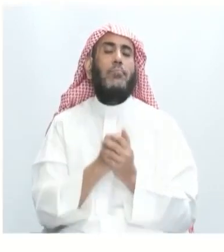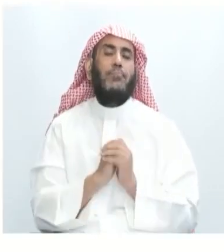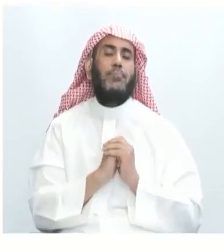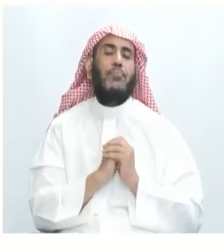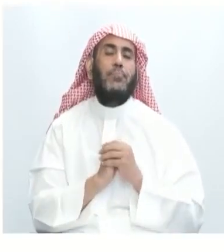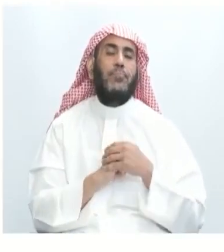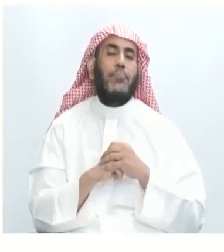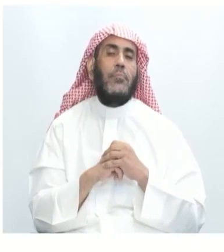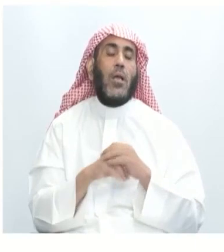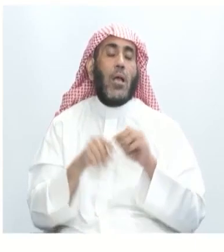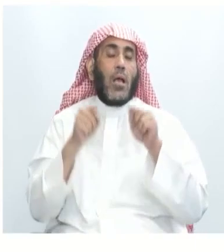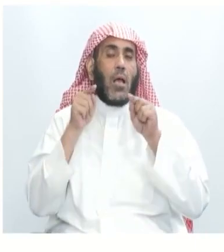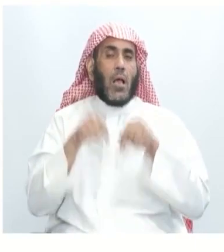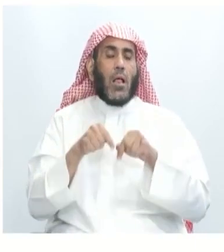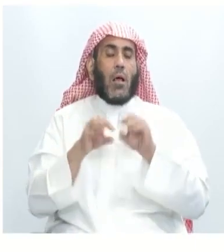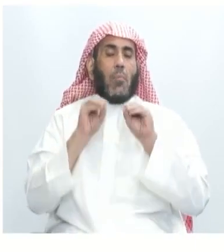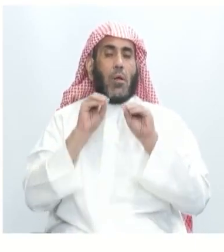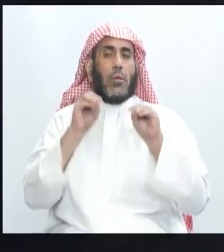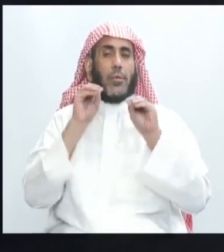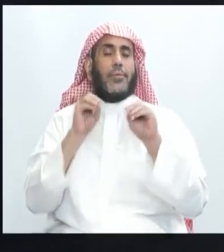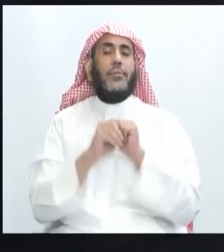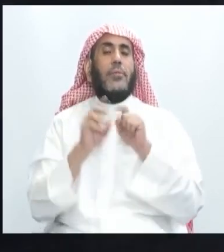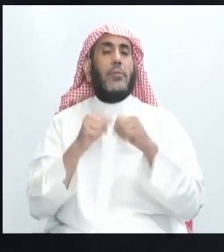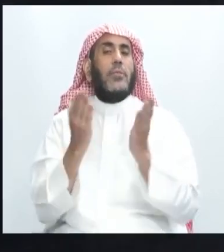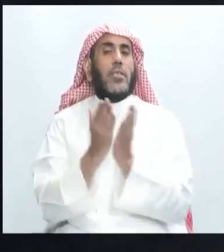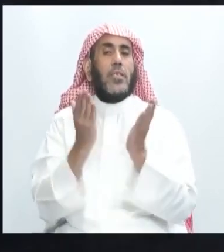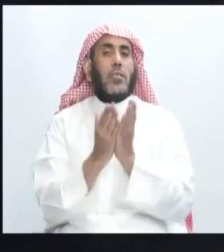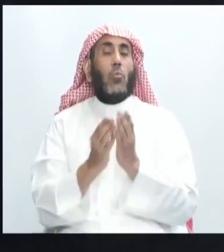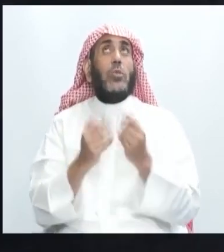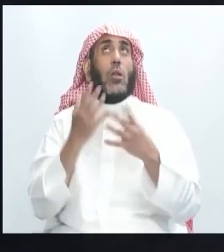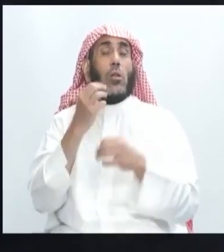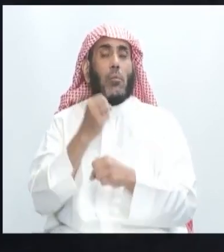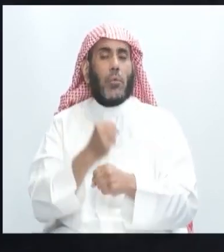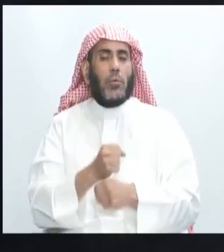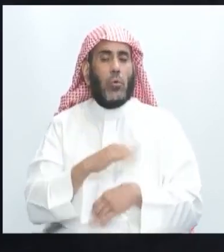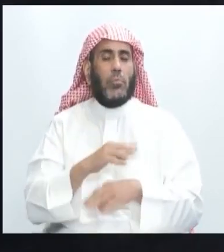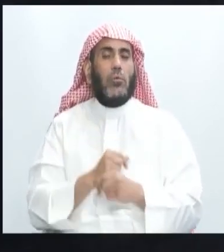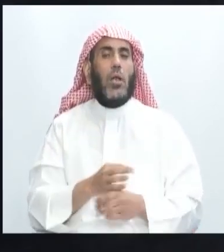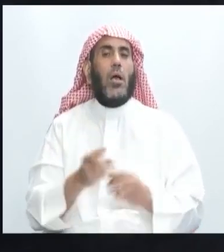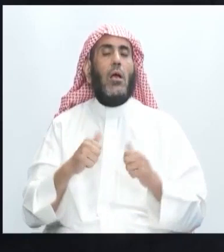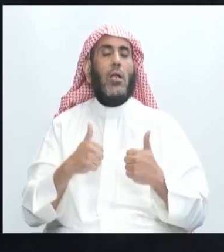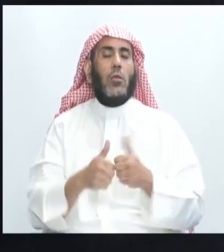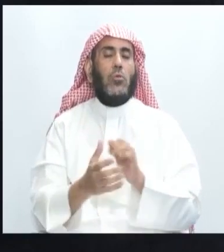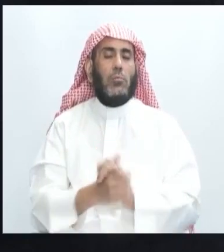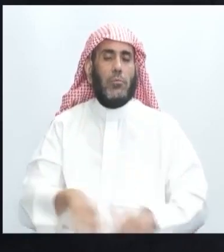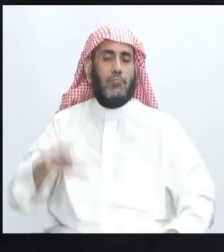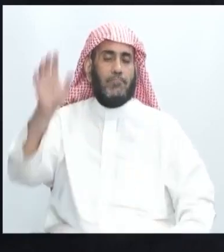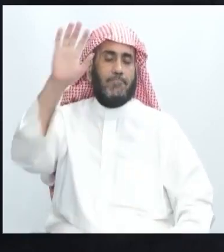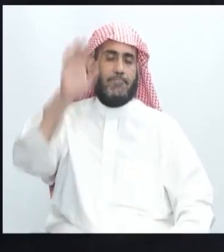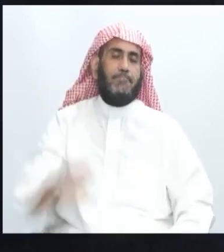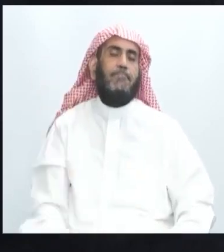المجال هذا ما اردنا ان نورده في هذا الدرس وصلى الله وسلم على نبينا محمد وعلى اله وصحبه